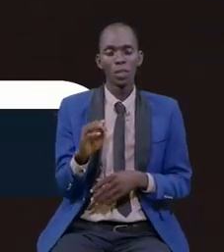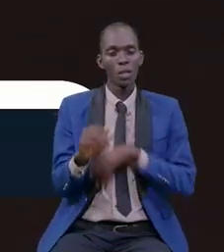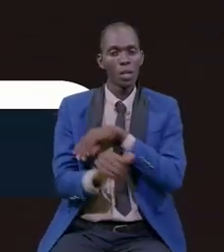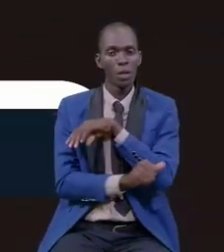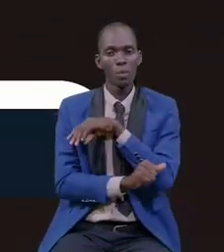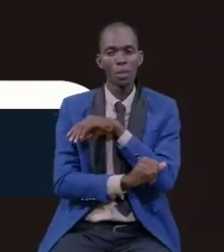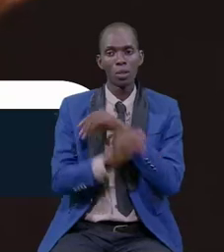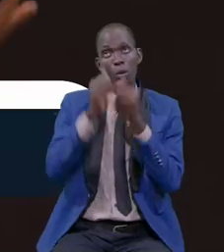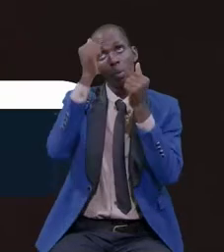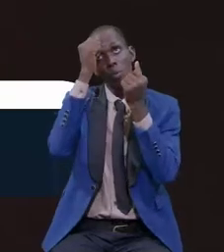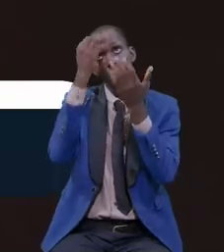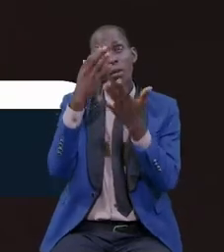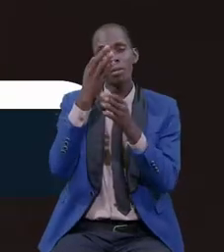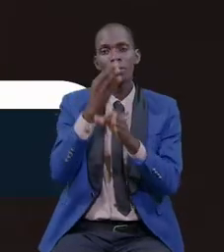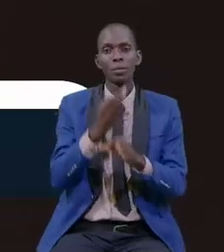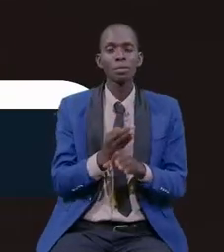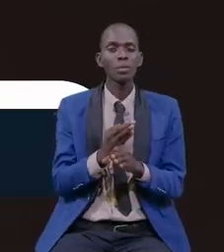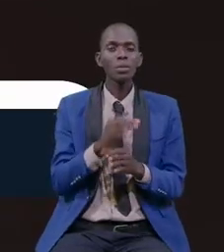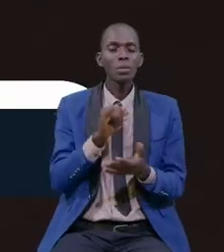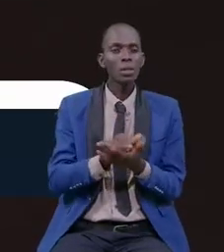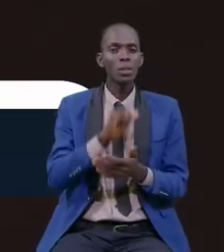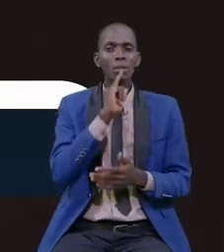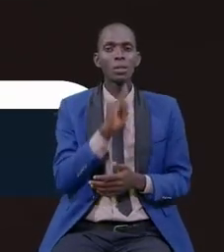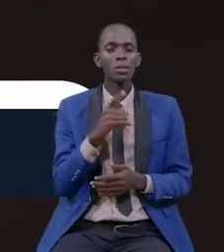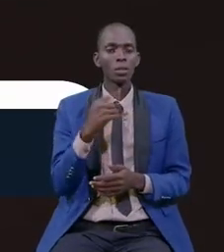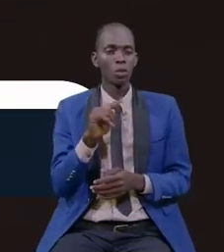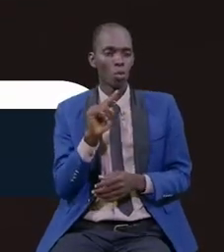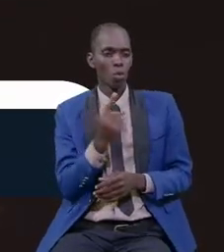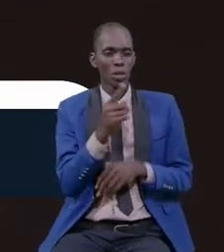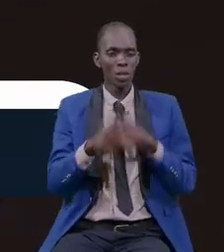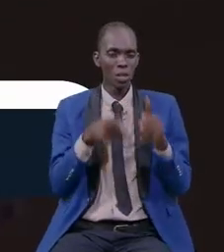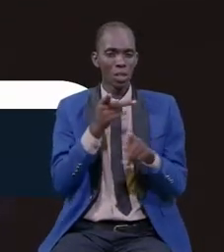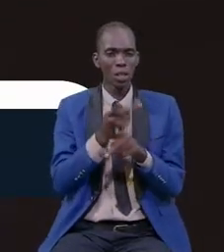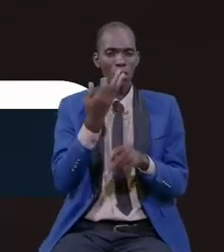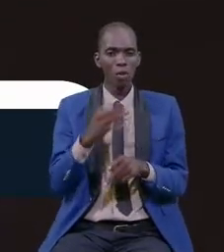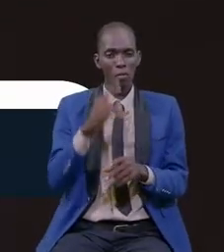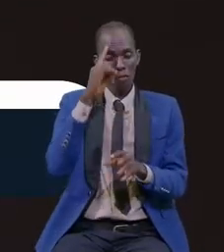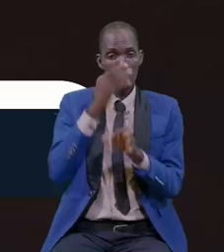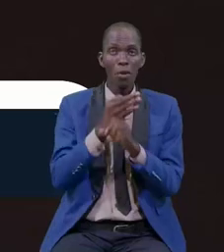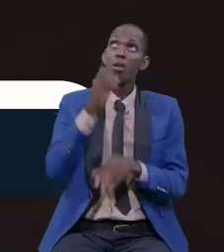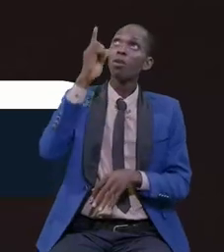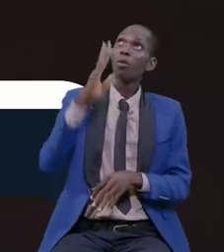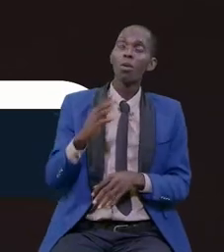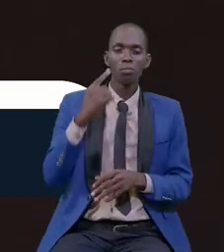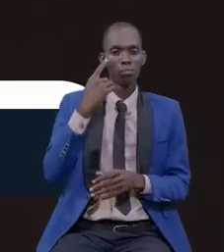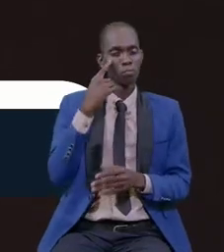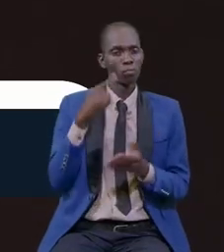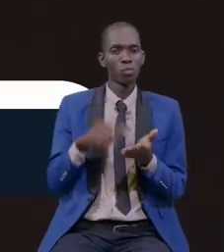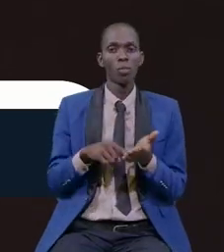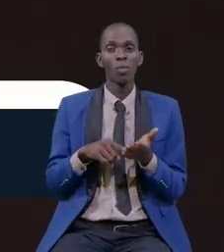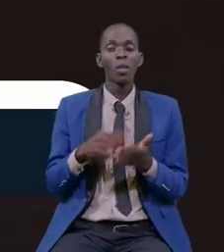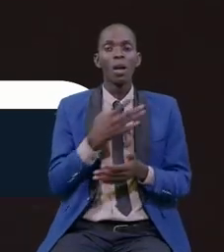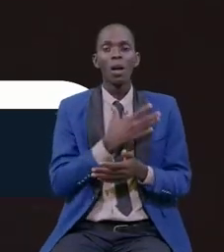d'Abraham c'est une sorte de foi que le Seigneur reconnaît une sorte de foi qui lui obéissent la